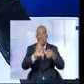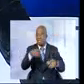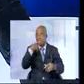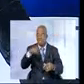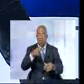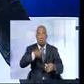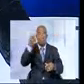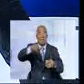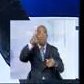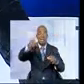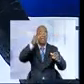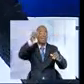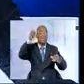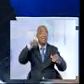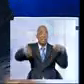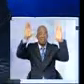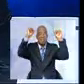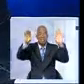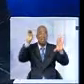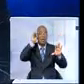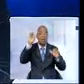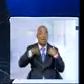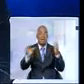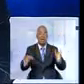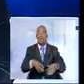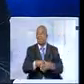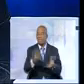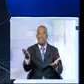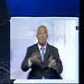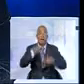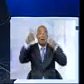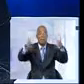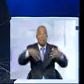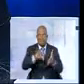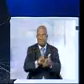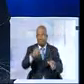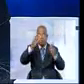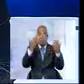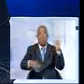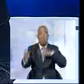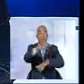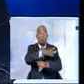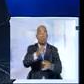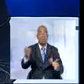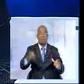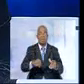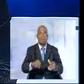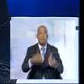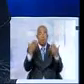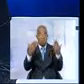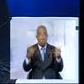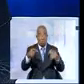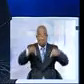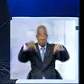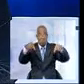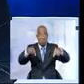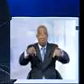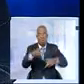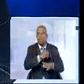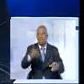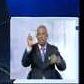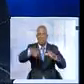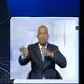hier, le président Alassane Ouattara se prononcera ce mercredi. Le message du chef de l'État ivoirien est attendu aujourd'hui donc à la